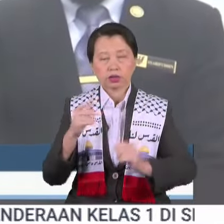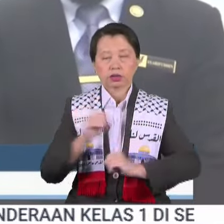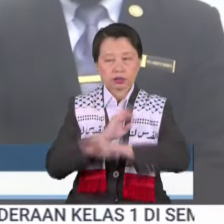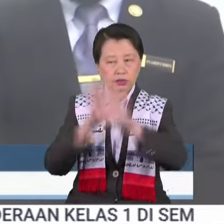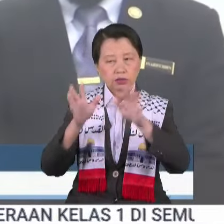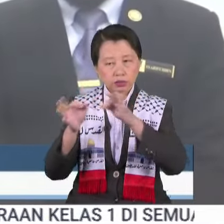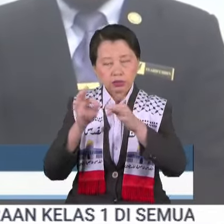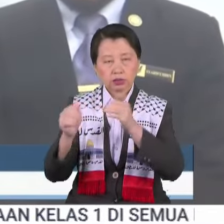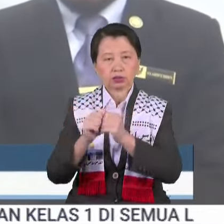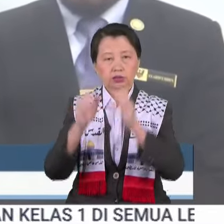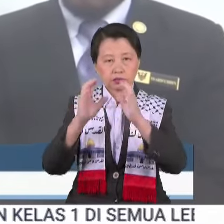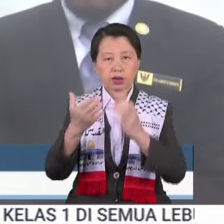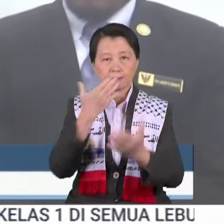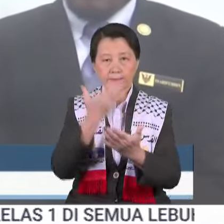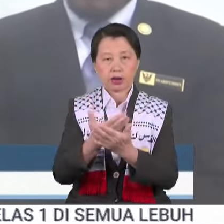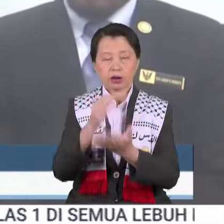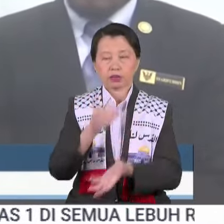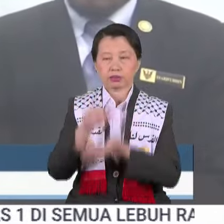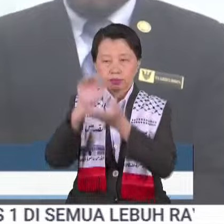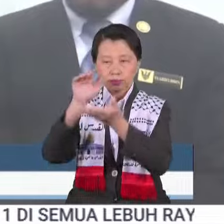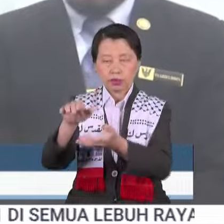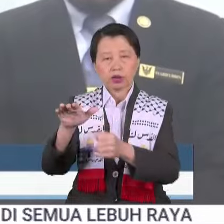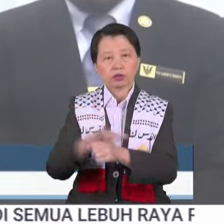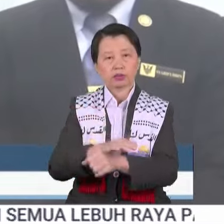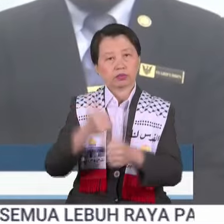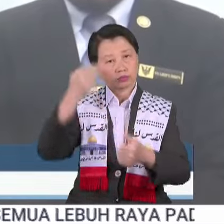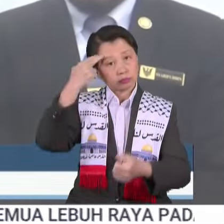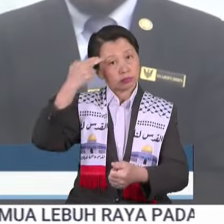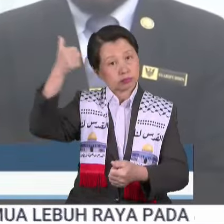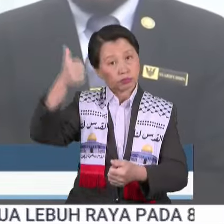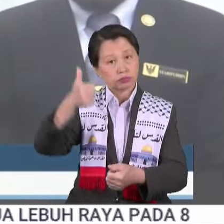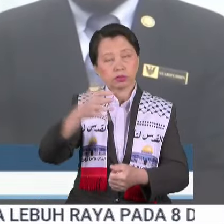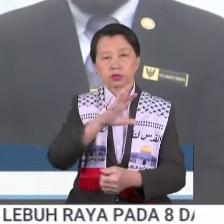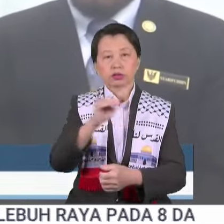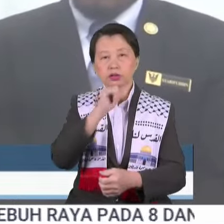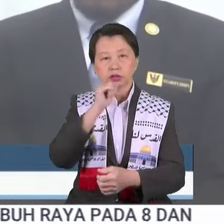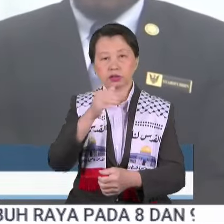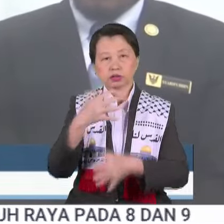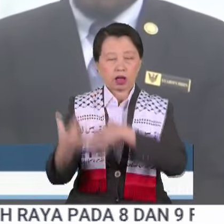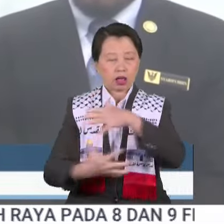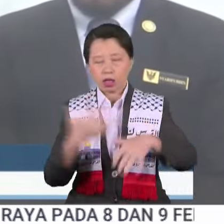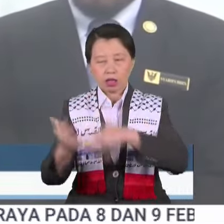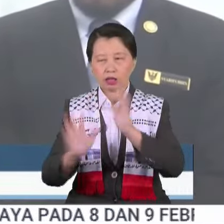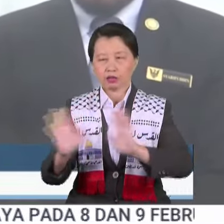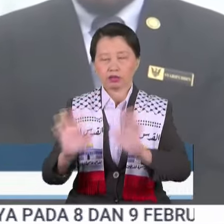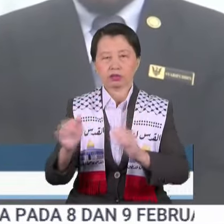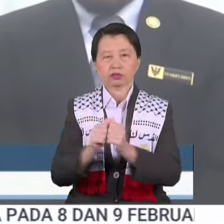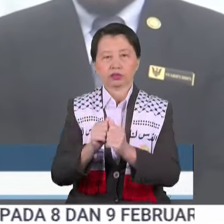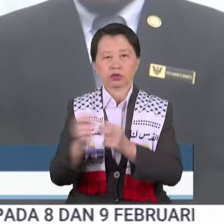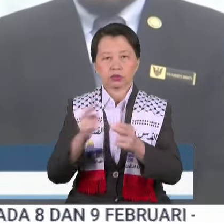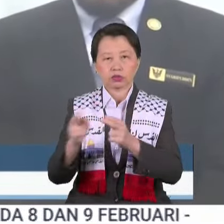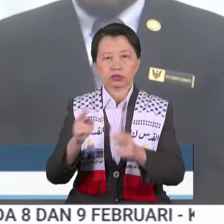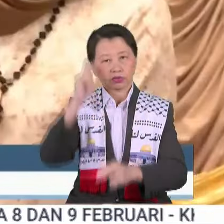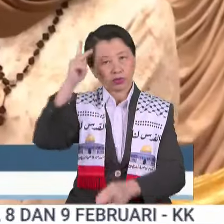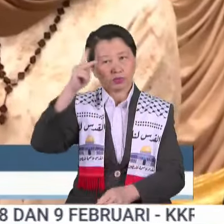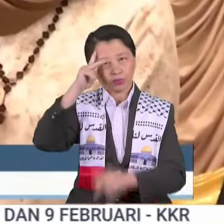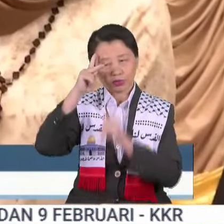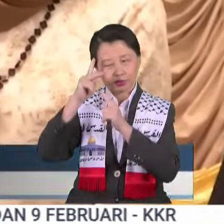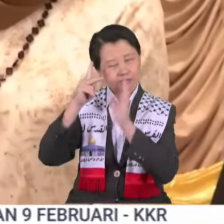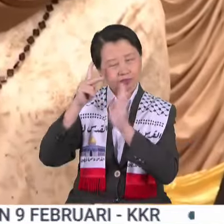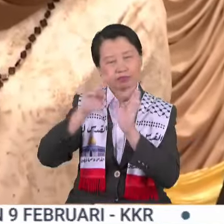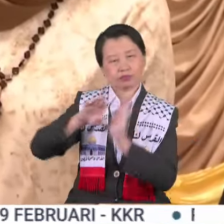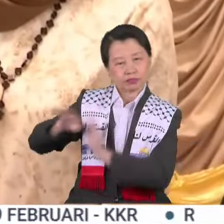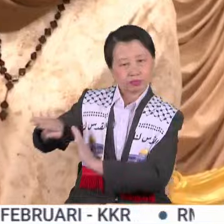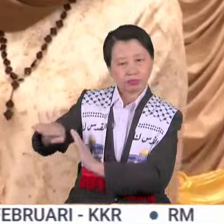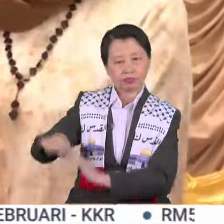cara terbaik, maknanya disampaikan dengan penuh hikmah dan juga tidak mencampur aduk dengan urusan yang bersifat politik.